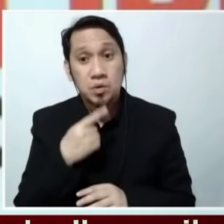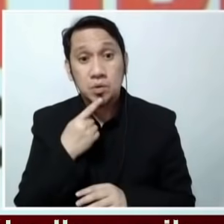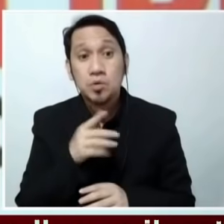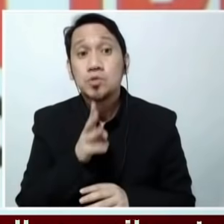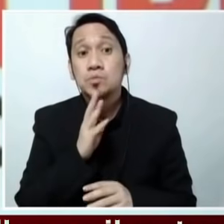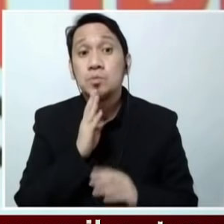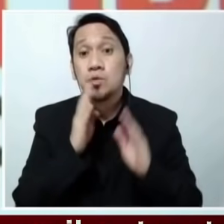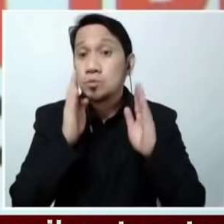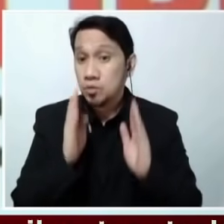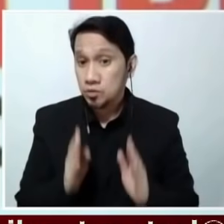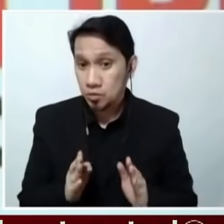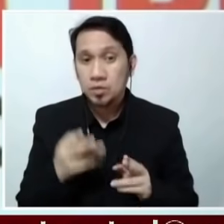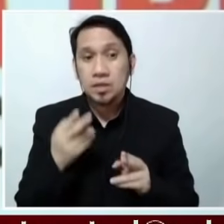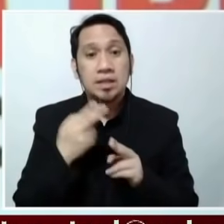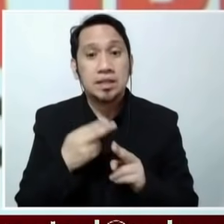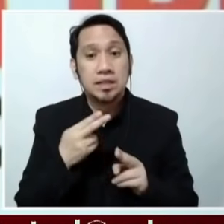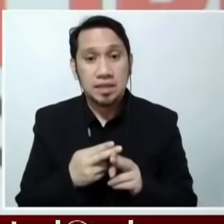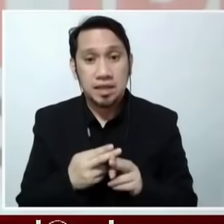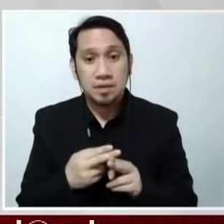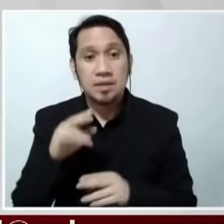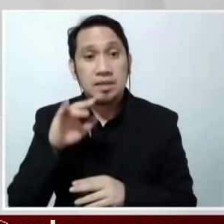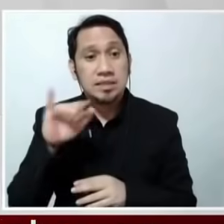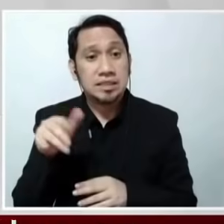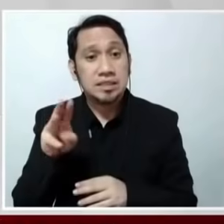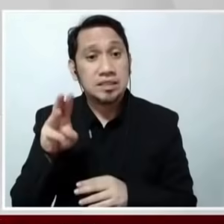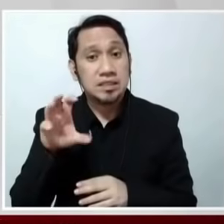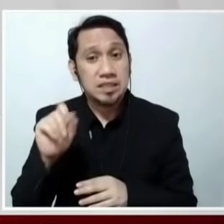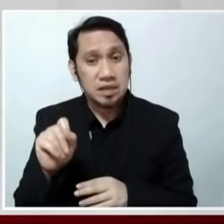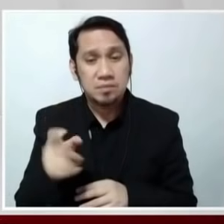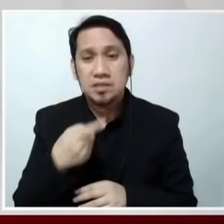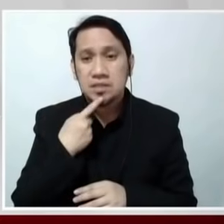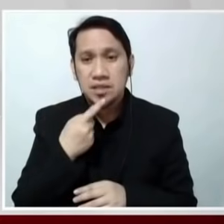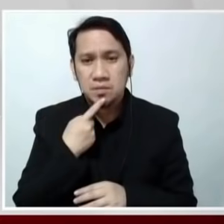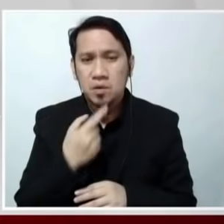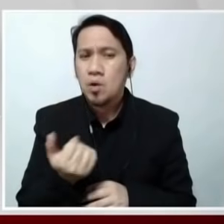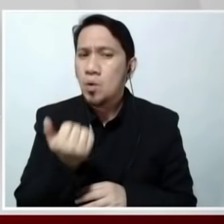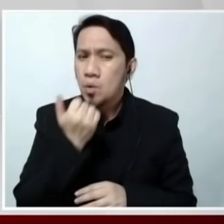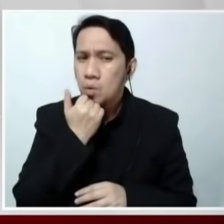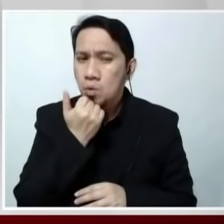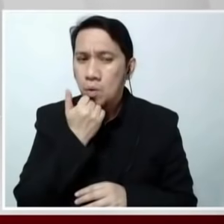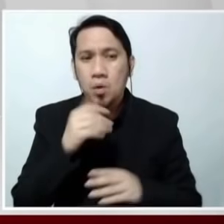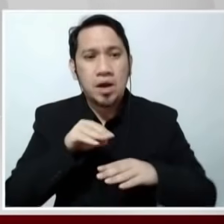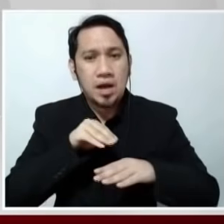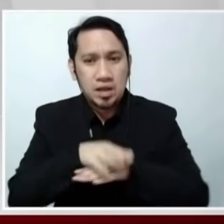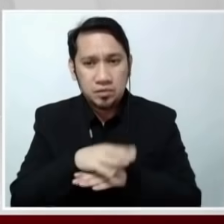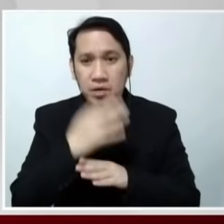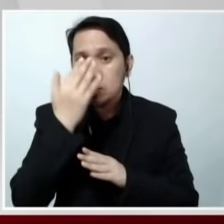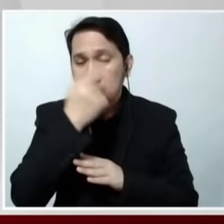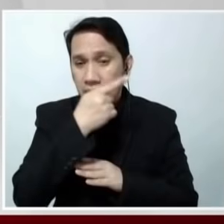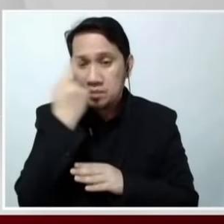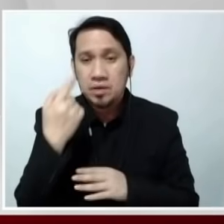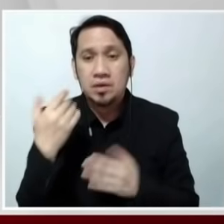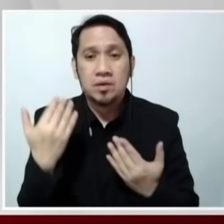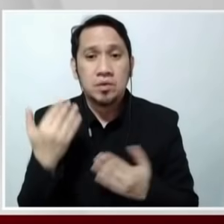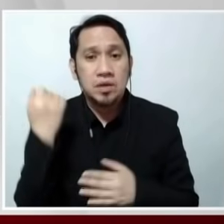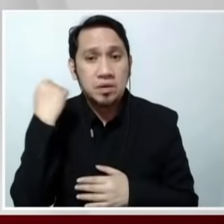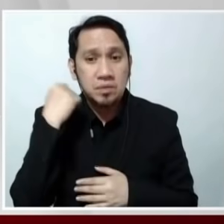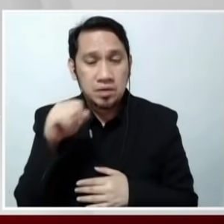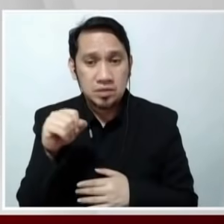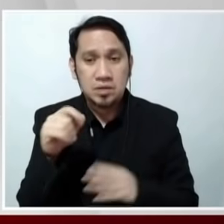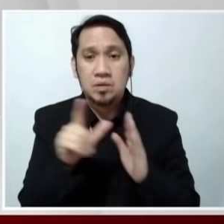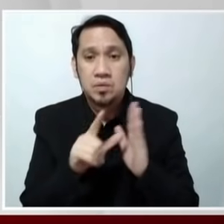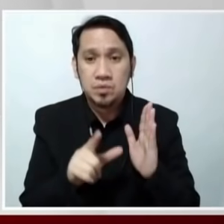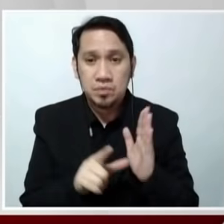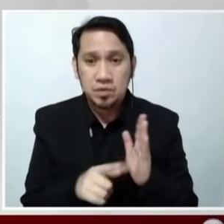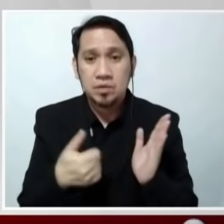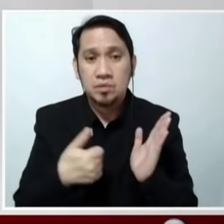ng COMELEC na si Director James Jimenez na nagsabing mali ang payo dahil election offense o paglabag sa batas ang